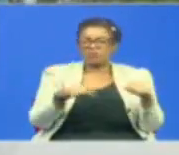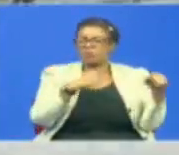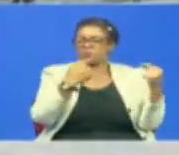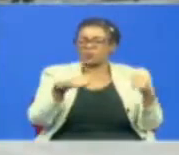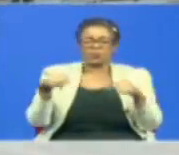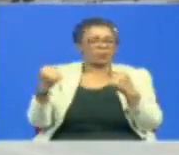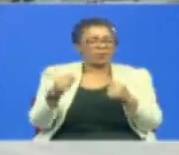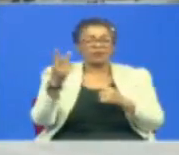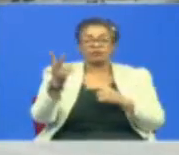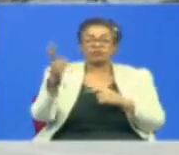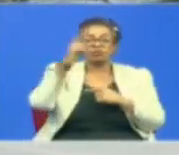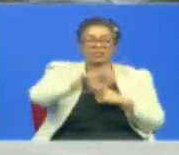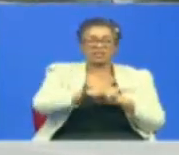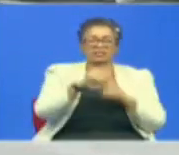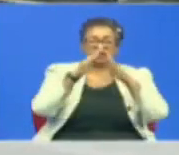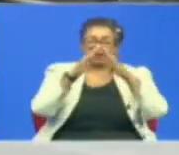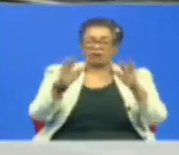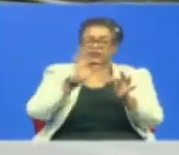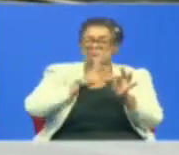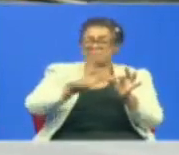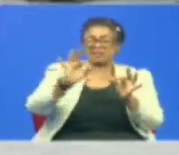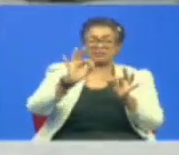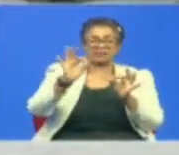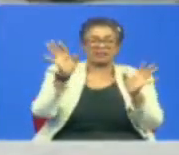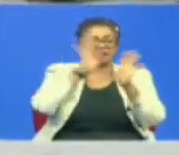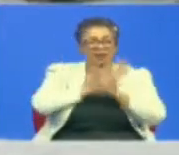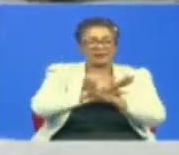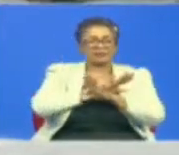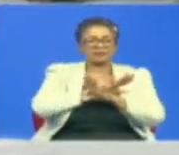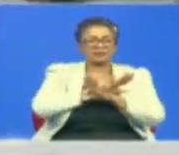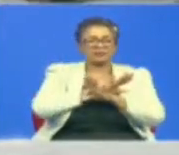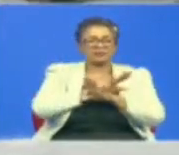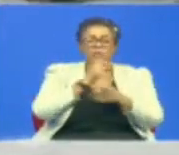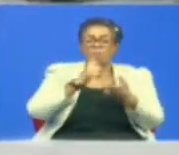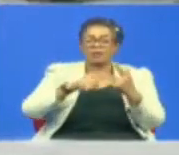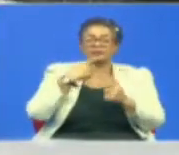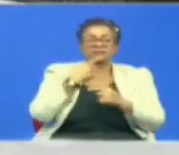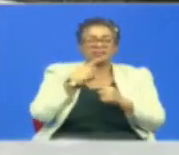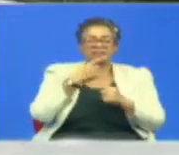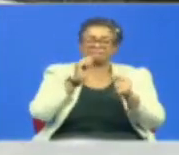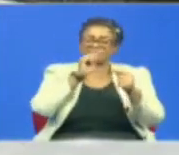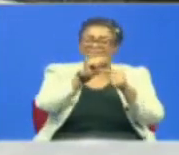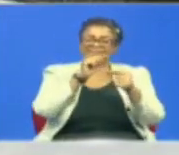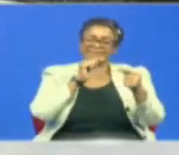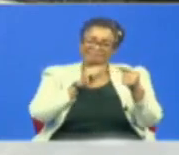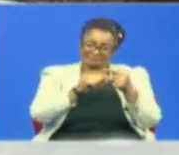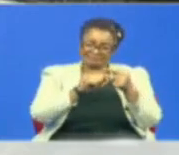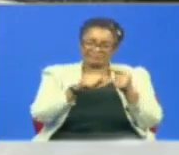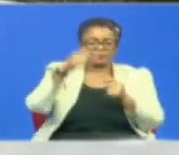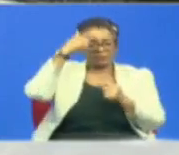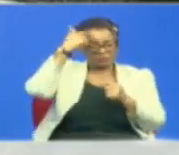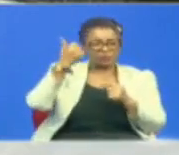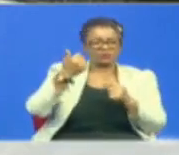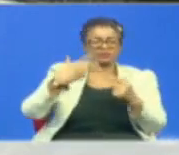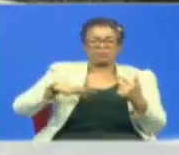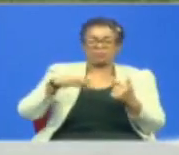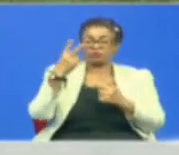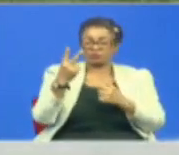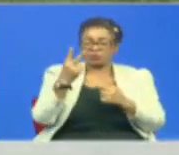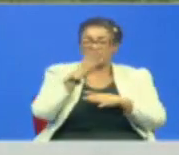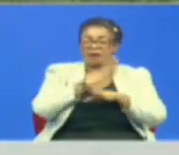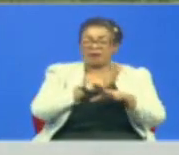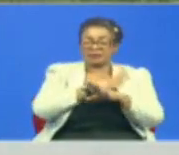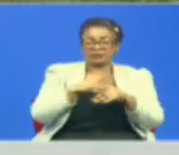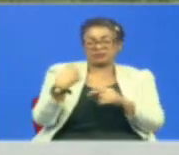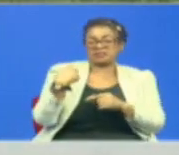Nyumba zaidi zilichomwa usiku wa kuamkia leo katika kile kinadaiwa kwa ulipizaji kisasi kufuatia kujeruhiwa kwa watu wawili jana.